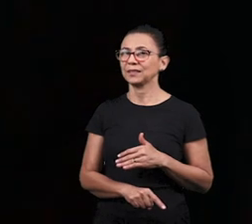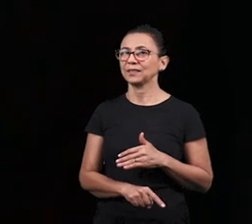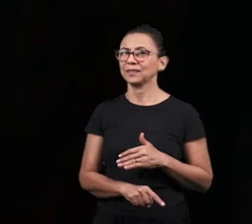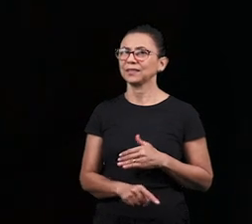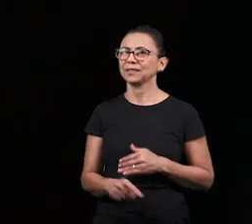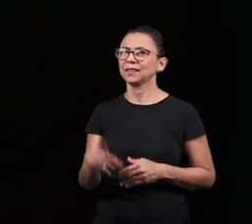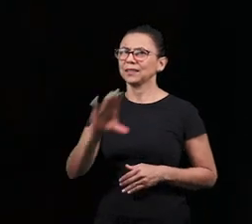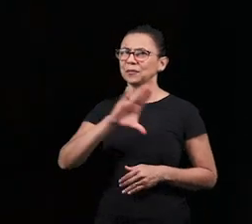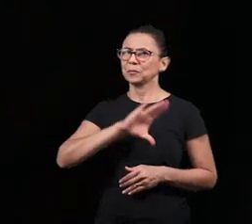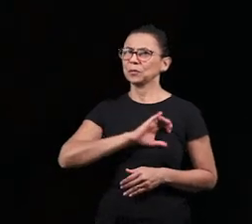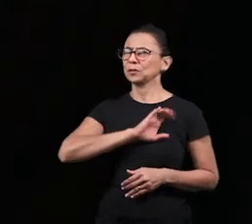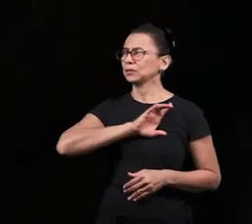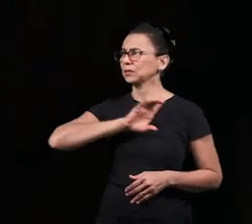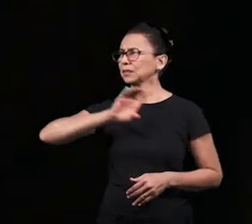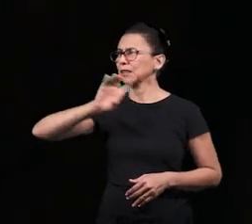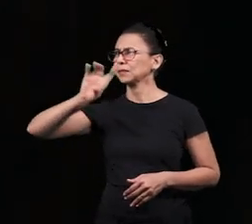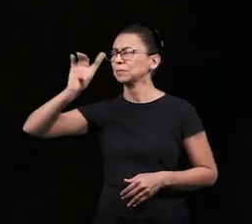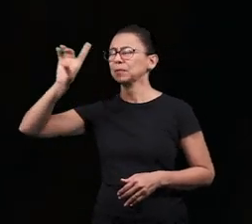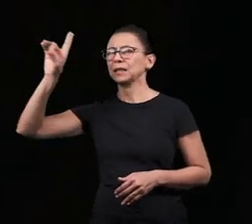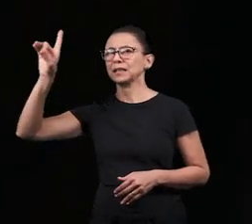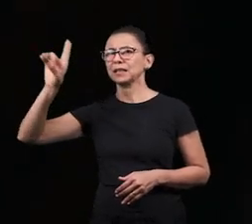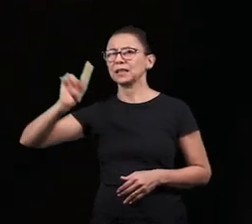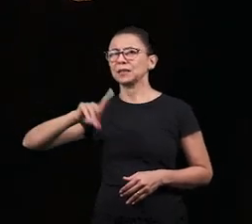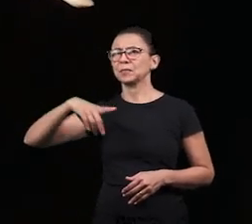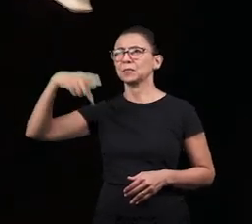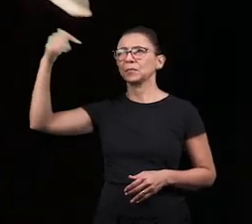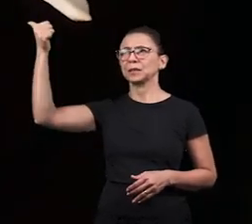она превосходит